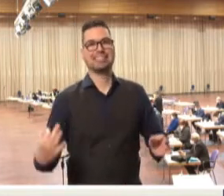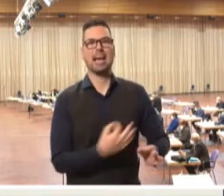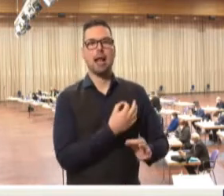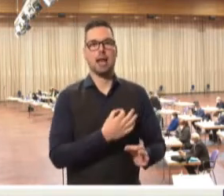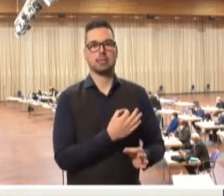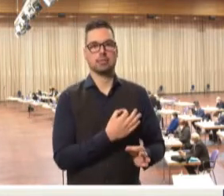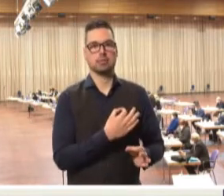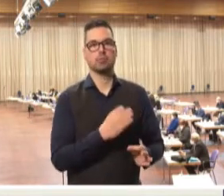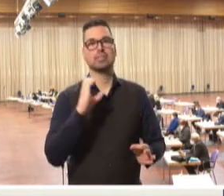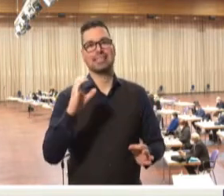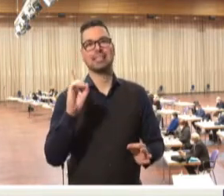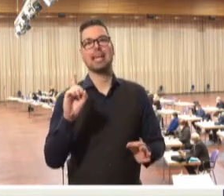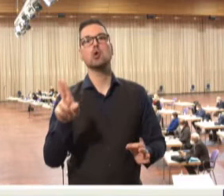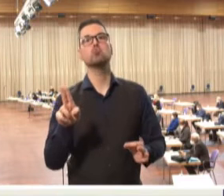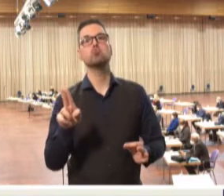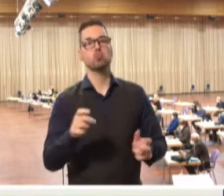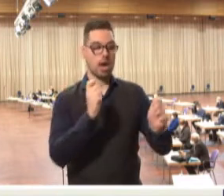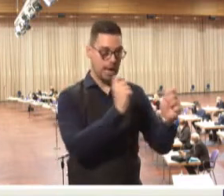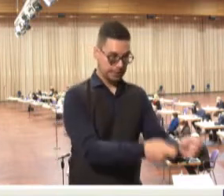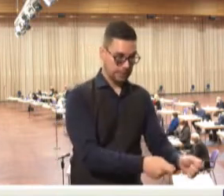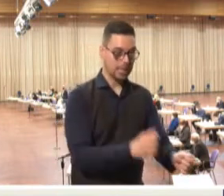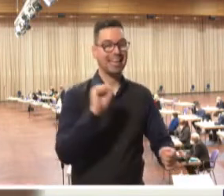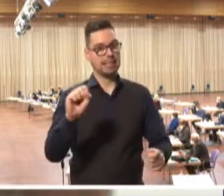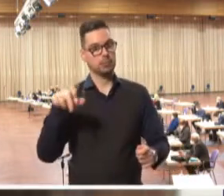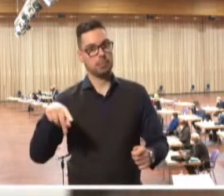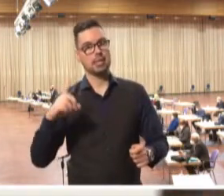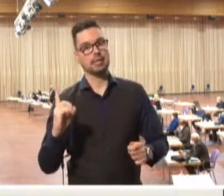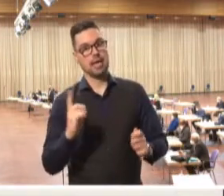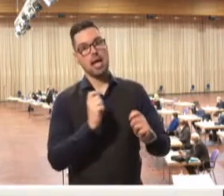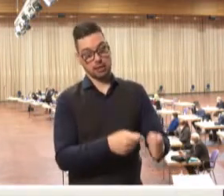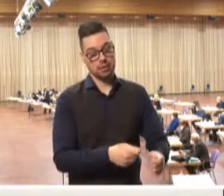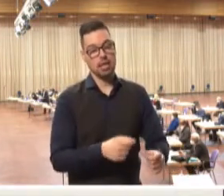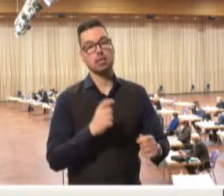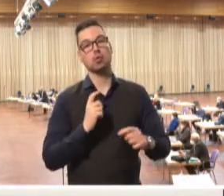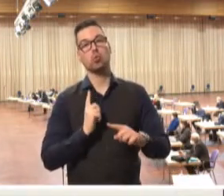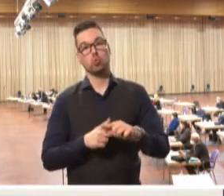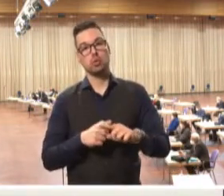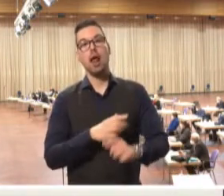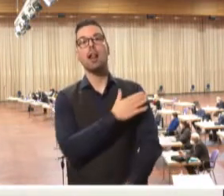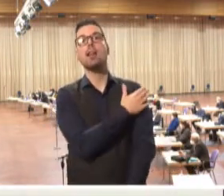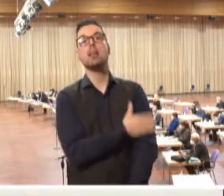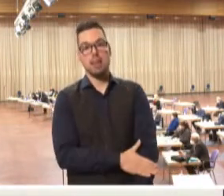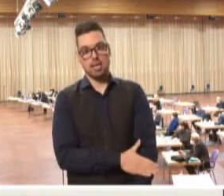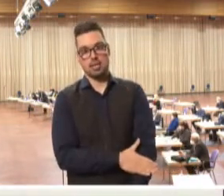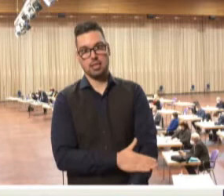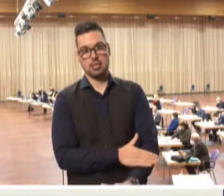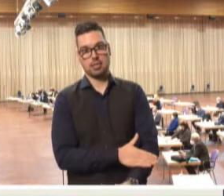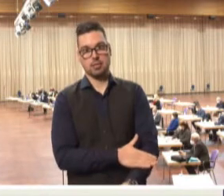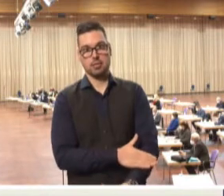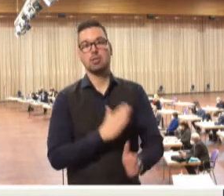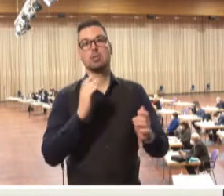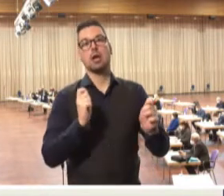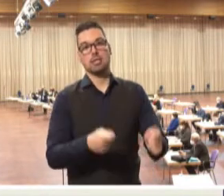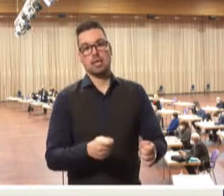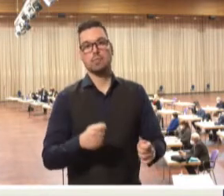Antrag der CDU-Landtagsfraktion, der SPD-Landtagsfraktion und der Die Linke-Landtagsfraktion